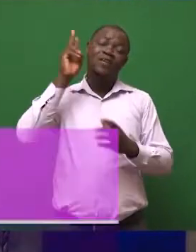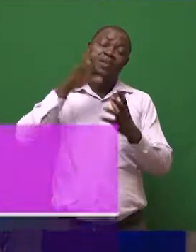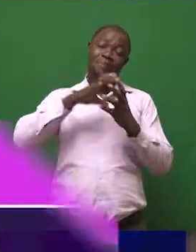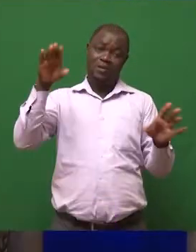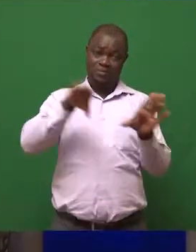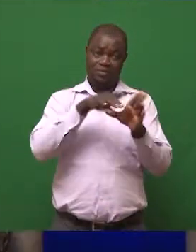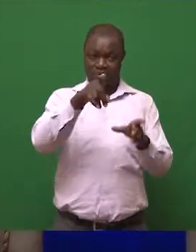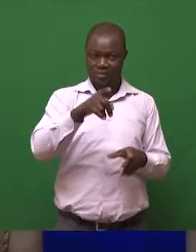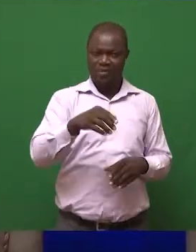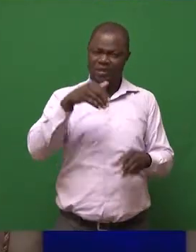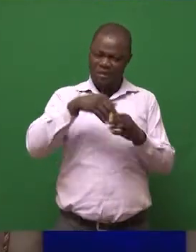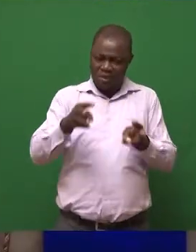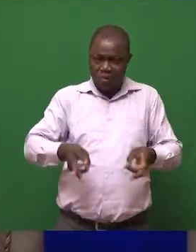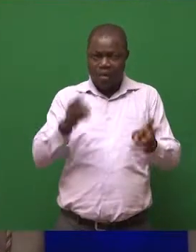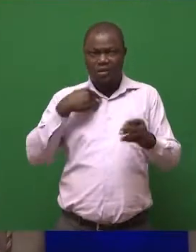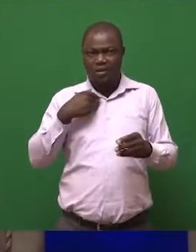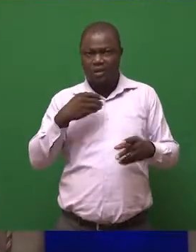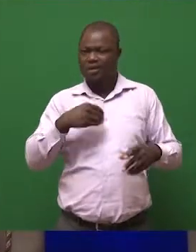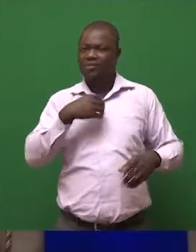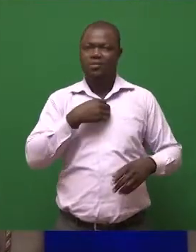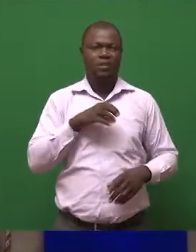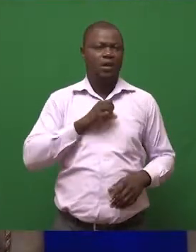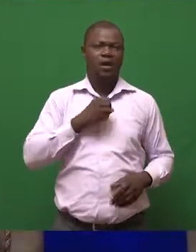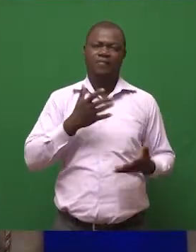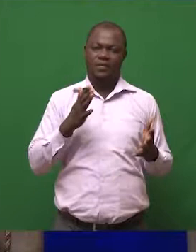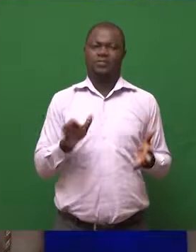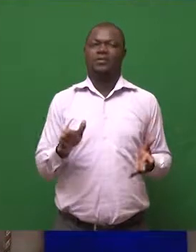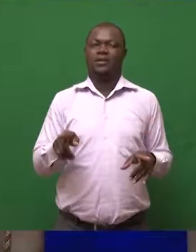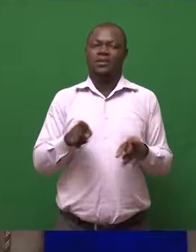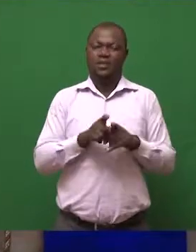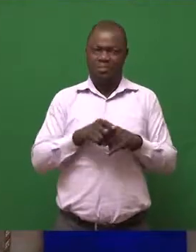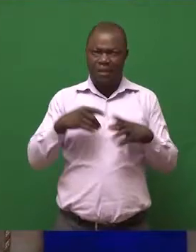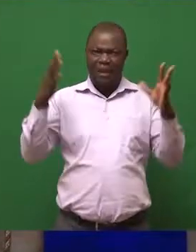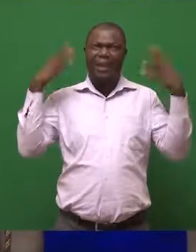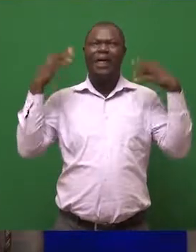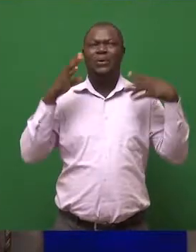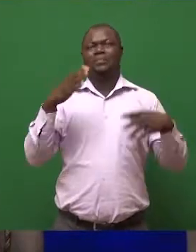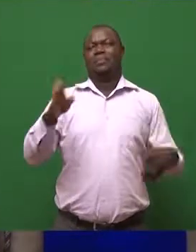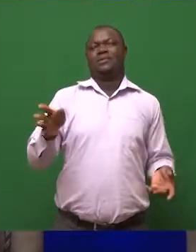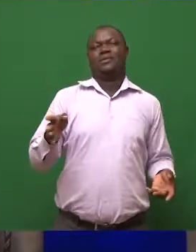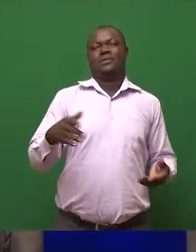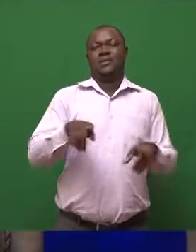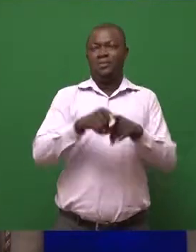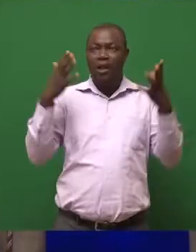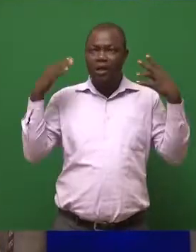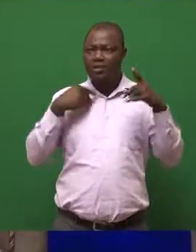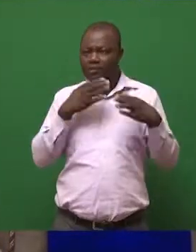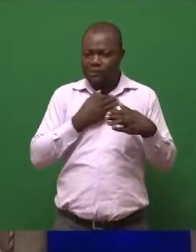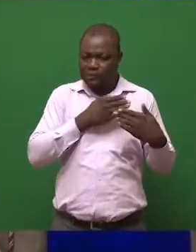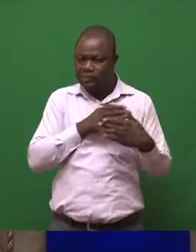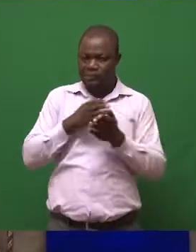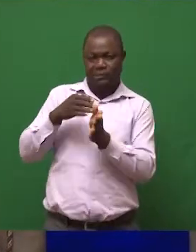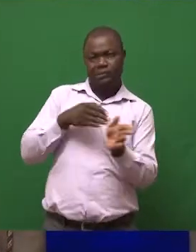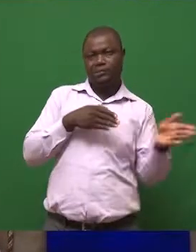Maita enyu adikani, migwagwa yedu yachikisa. Kutopinda musango rine shumba zvanani nekuti unogona kuti